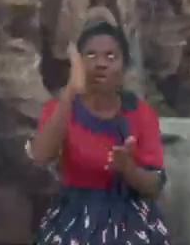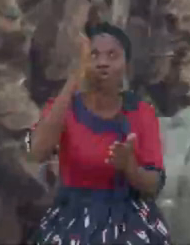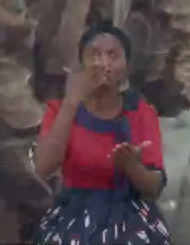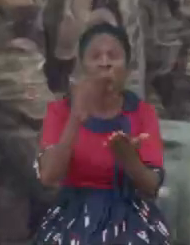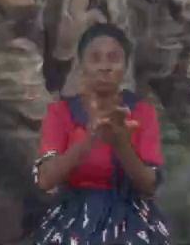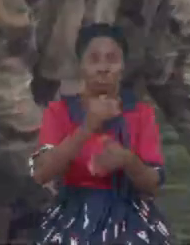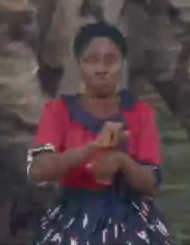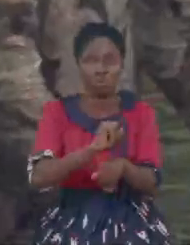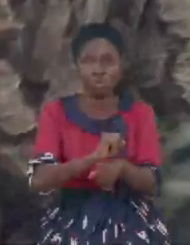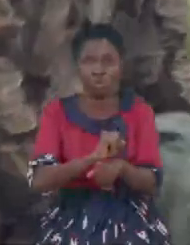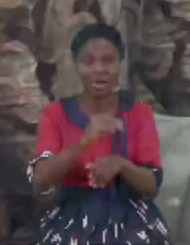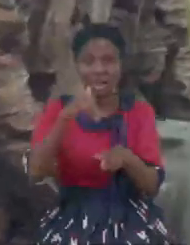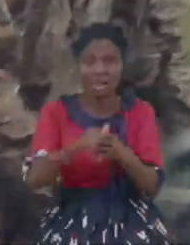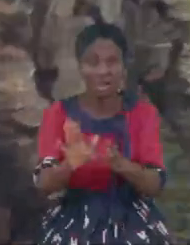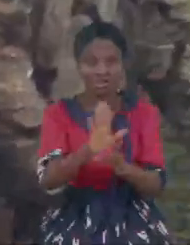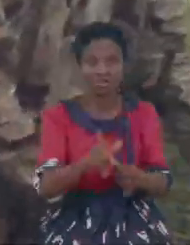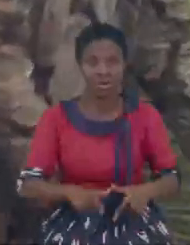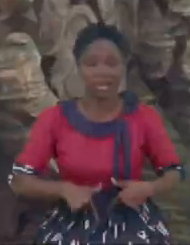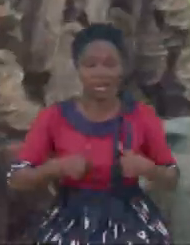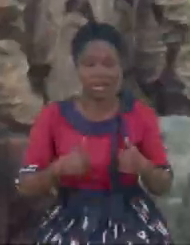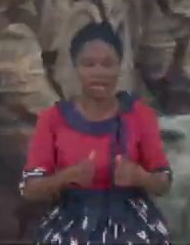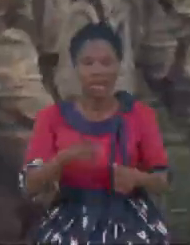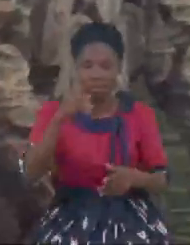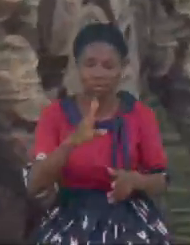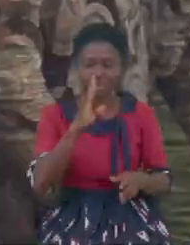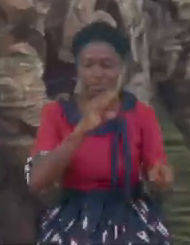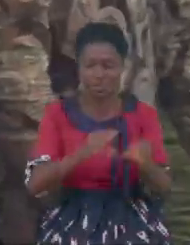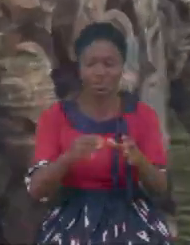Toute la bonne volonté de Dieu, toutes ces bonnes œuvres dans ta vie